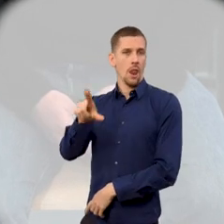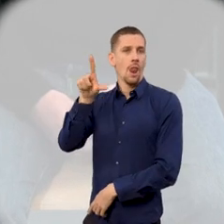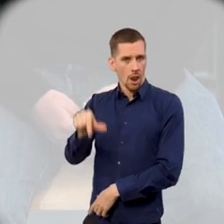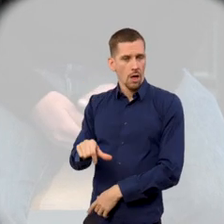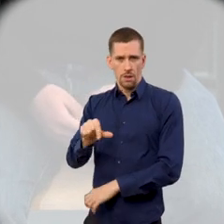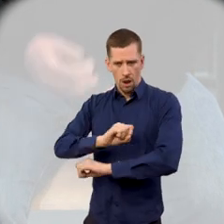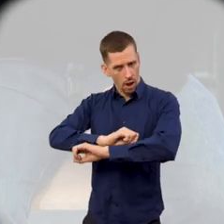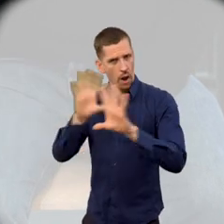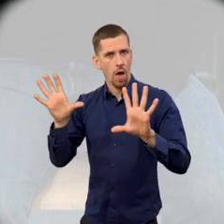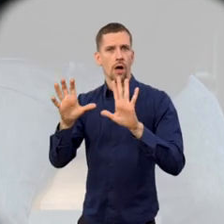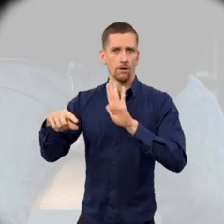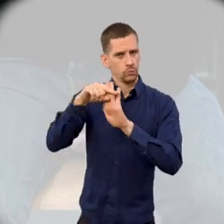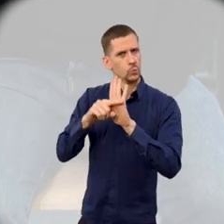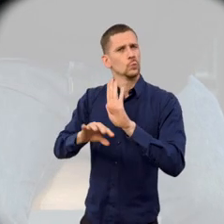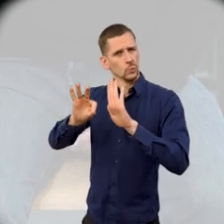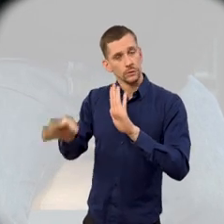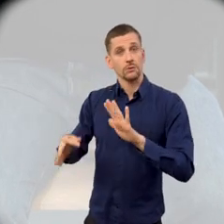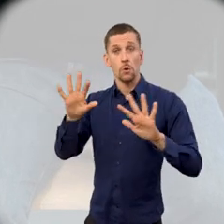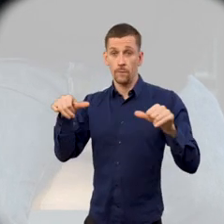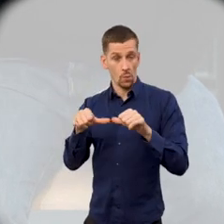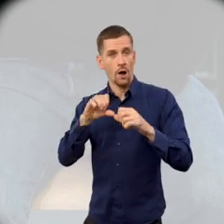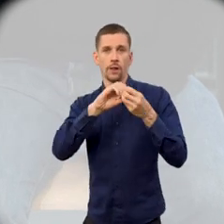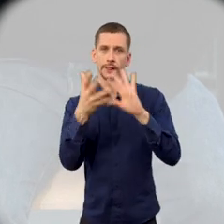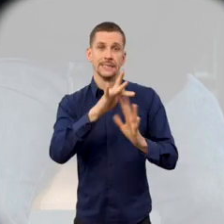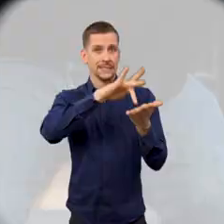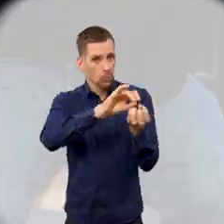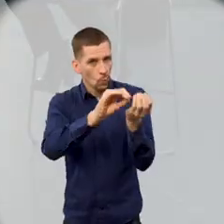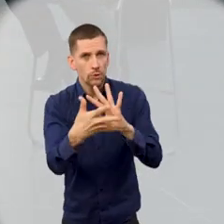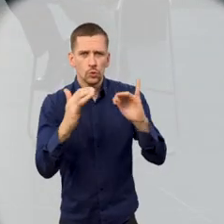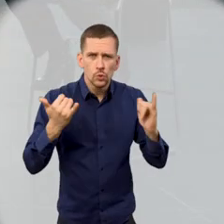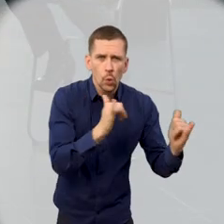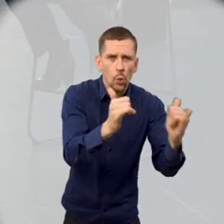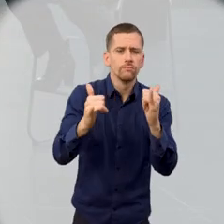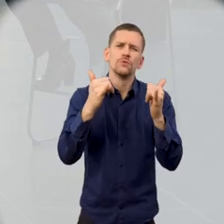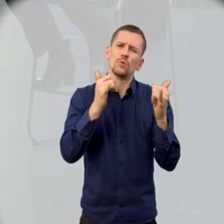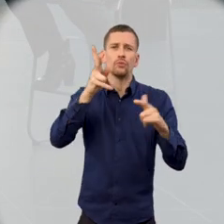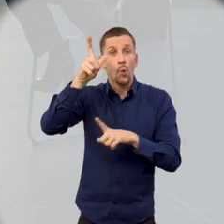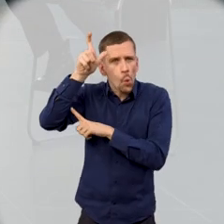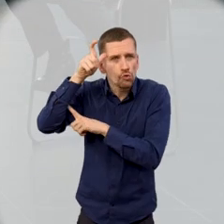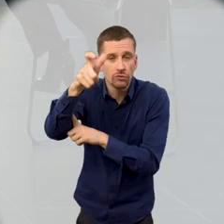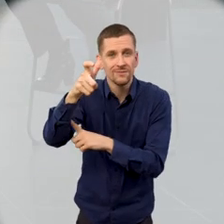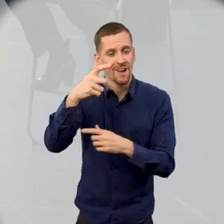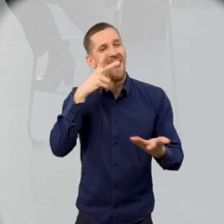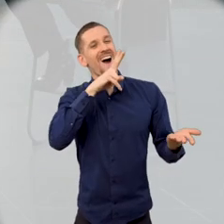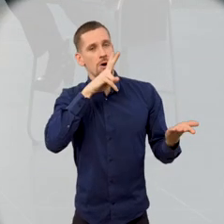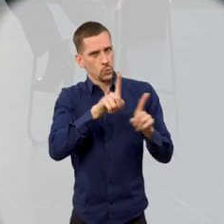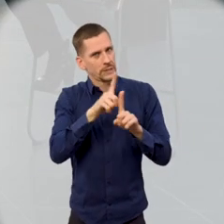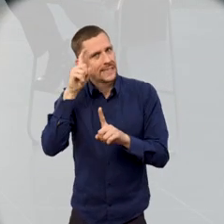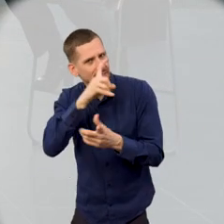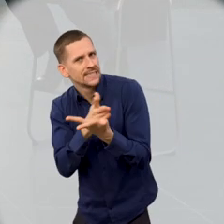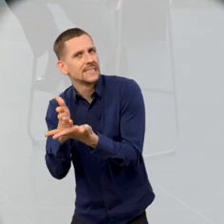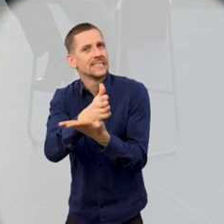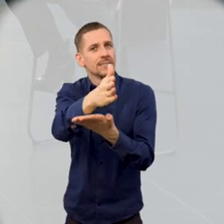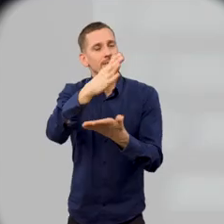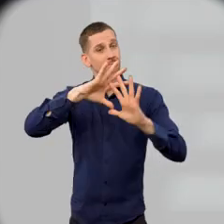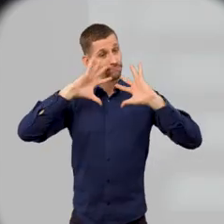candidature qui est assez précis. Donc, tout se passe sur un site web à la base. Vous inscrivez dessus, vous faites des jeux qui sont des petits jeux de logique, etc. Enfin, c'est plus